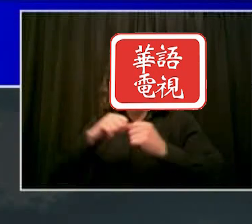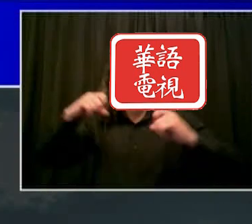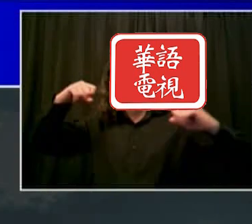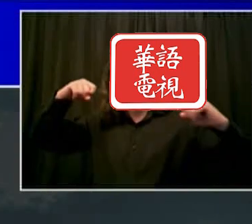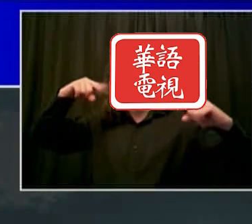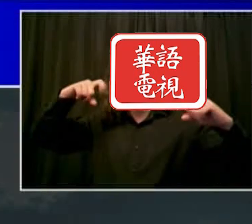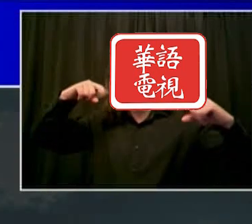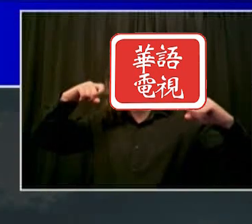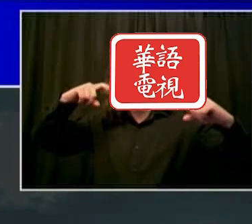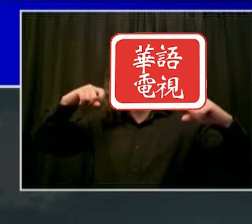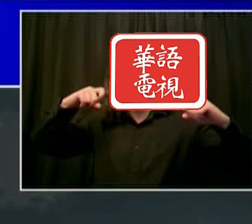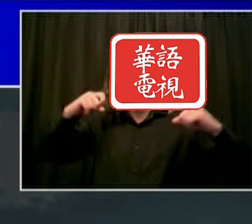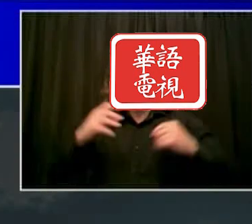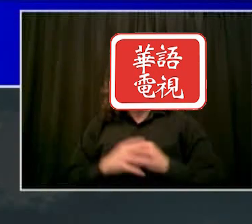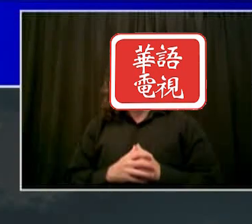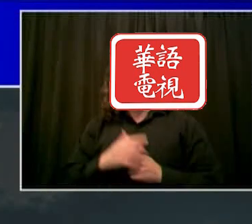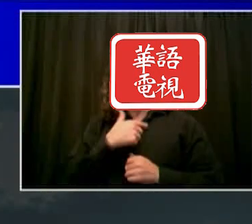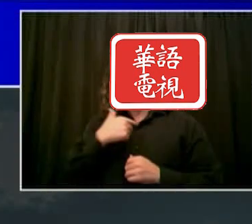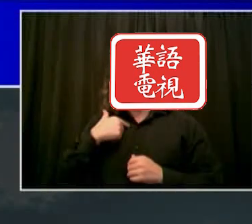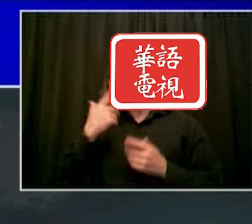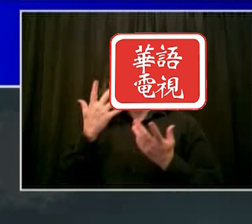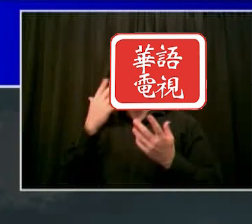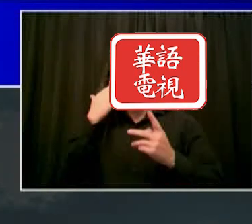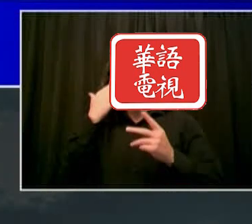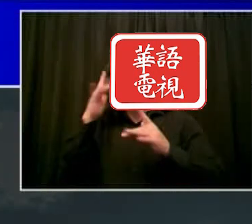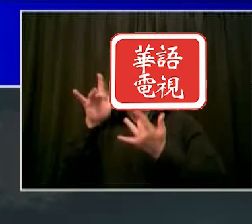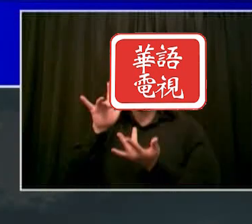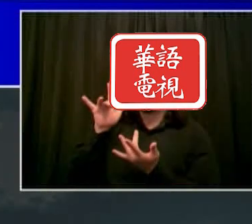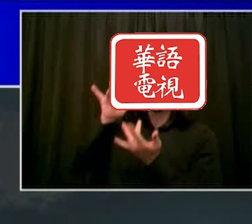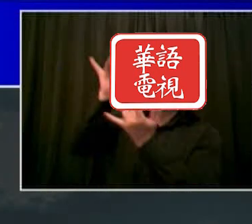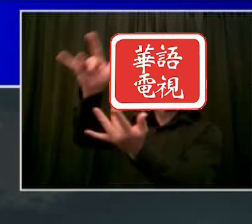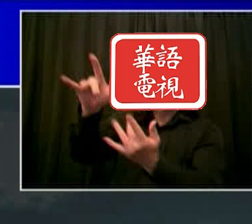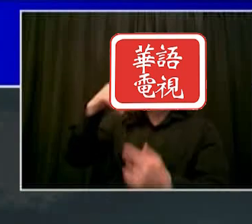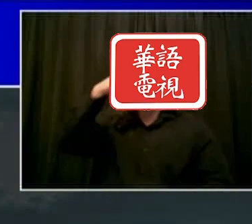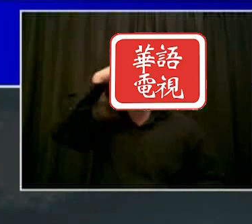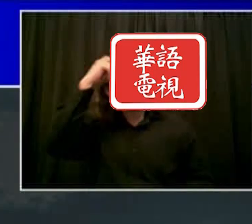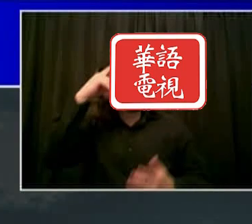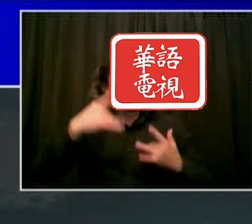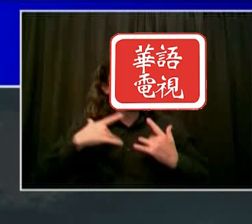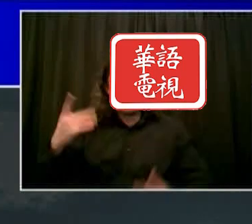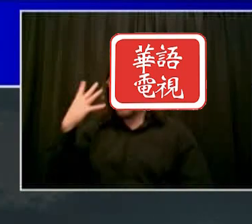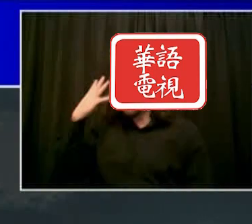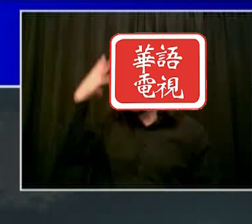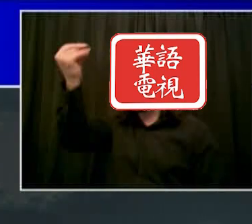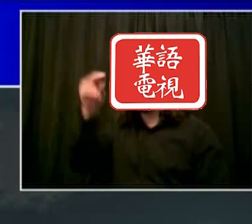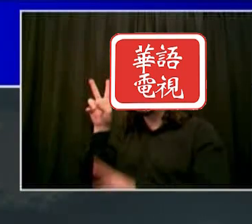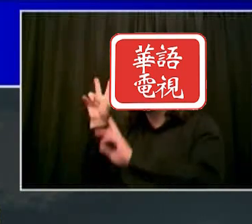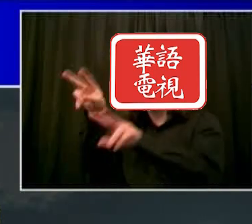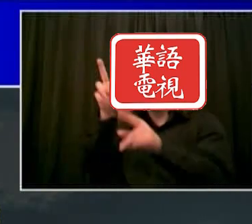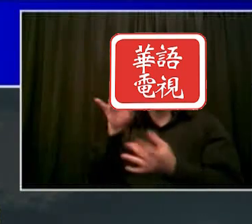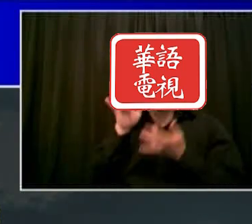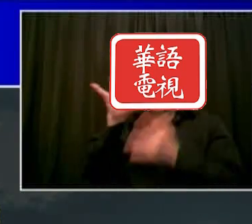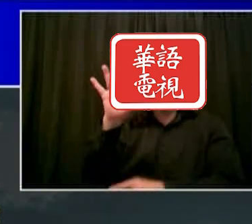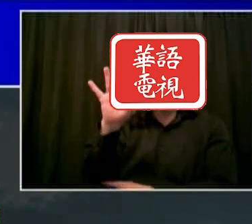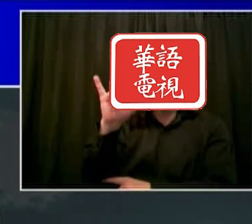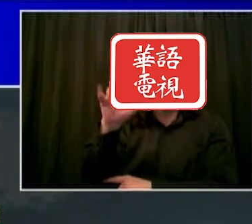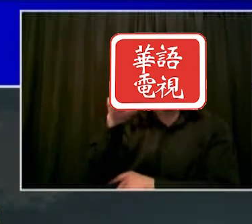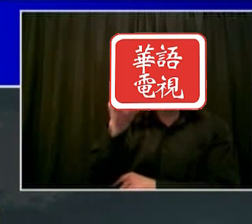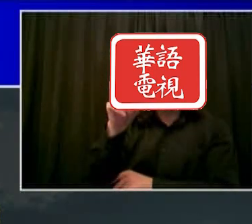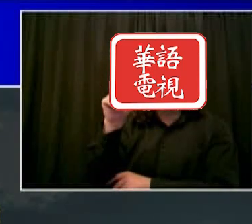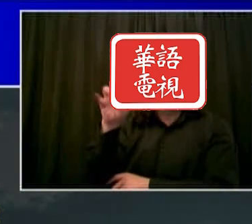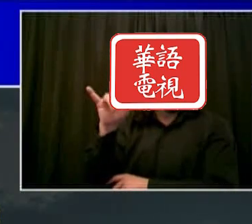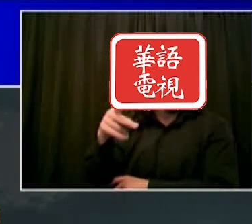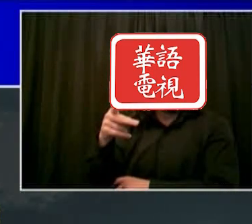举办多项夏季活动。白思豪表示，纽约市正在与私人合作伙伴、图书馆以及博物馆合